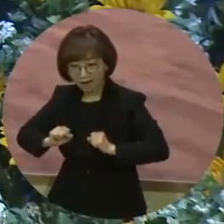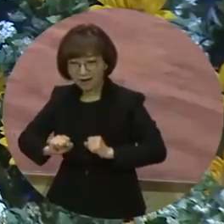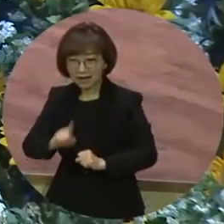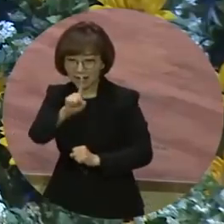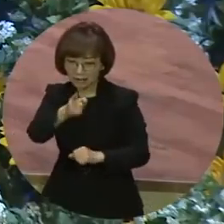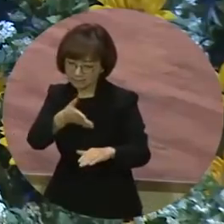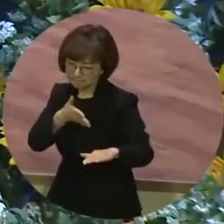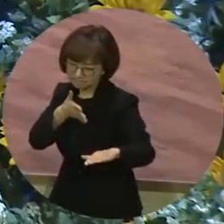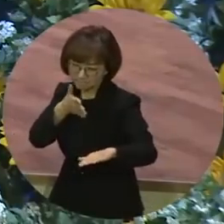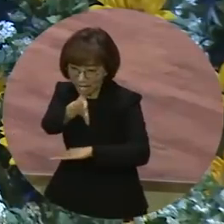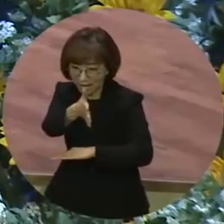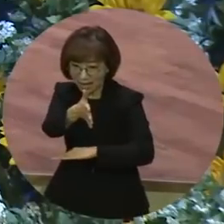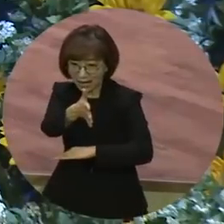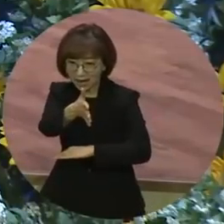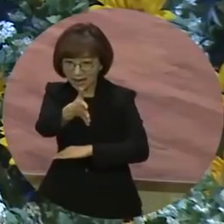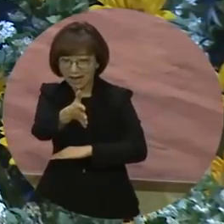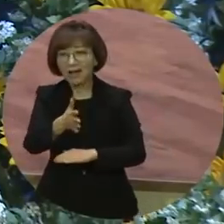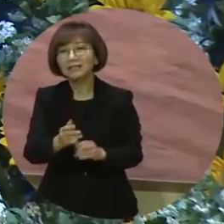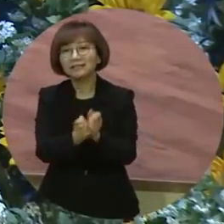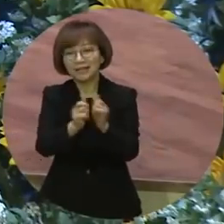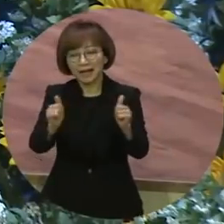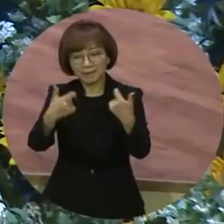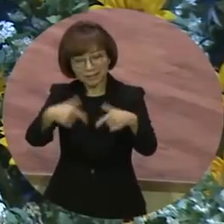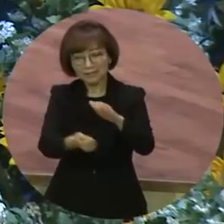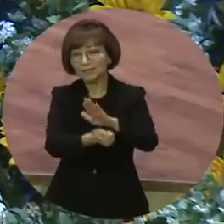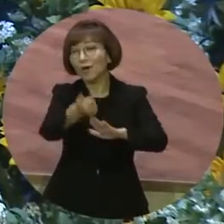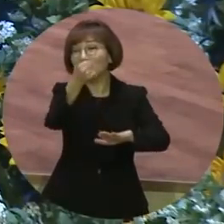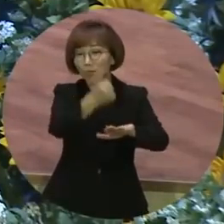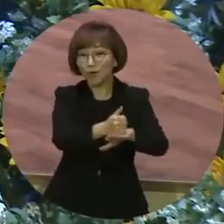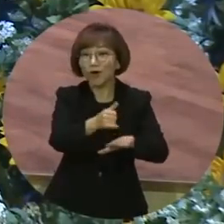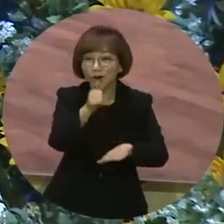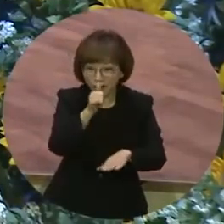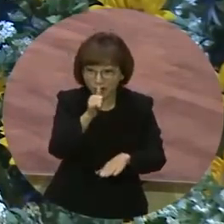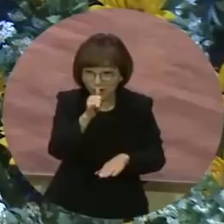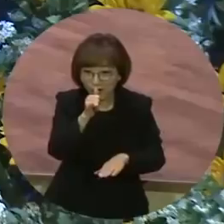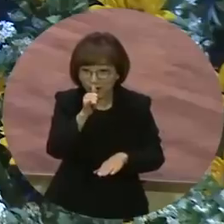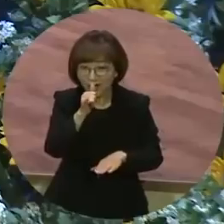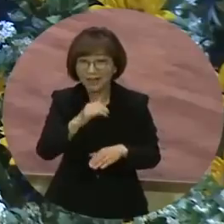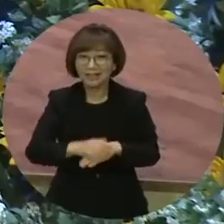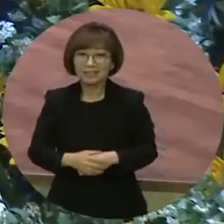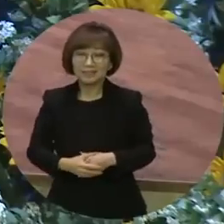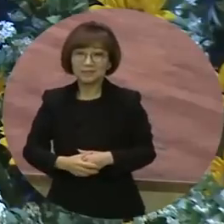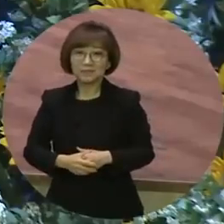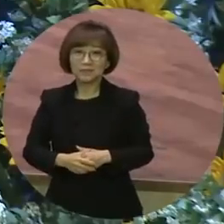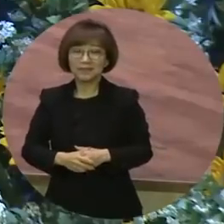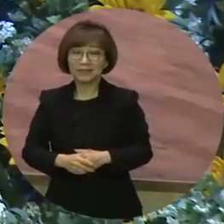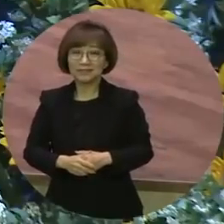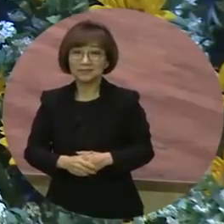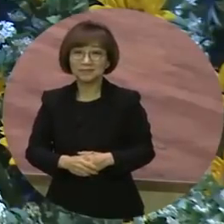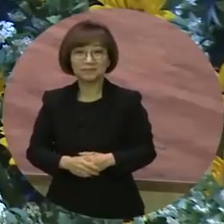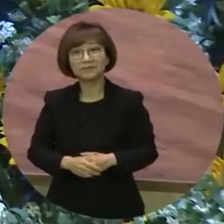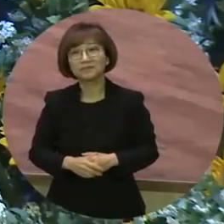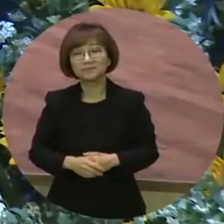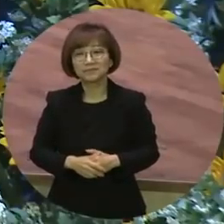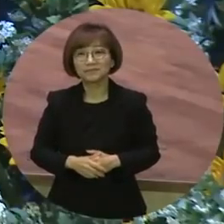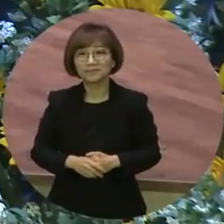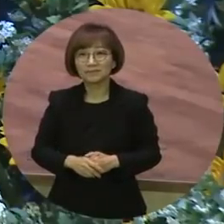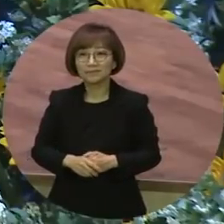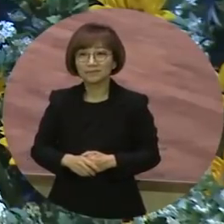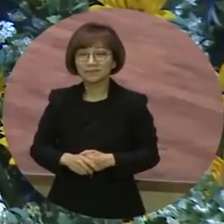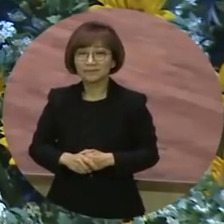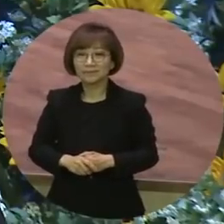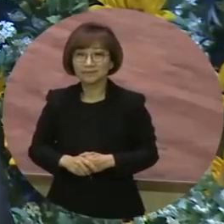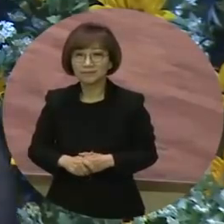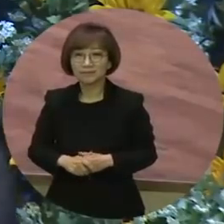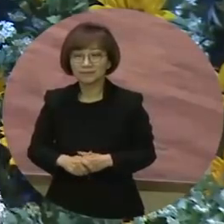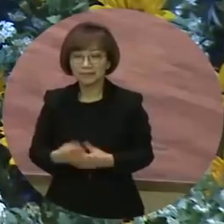막 끝장을 봤더니, 그렇게 성령의 사람은요, 성공한 사람 DNA가 다릅니다. 이 실패하는